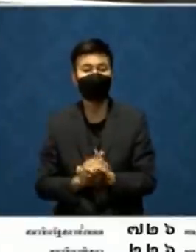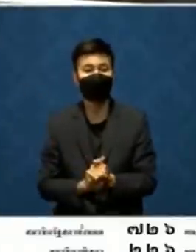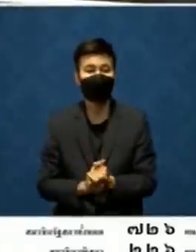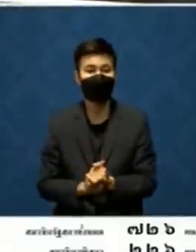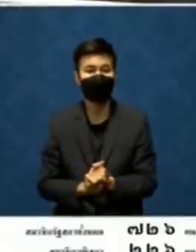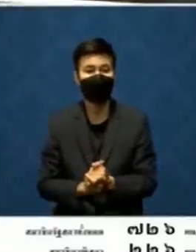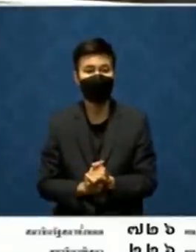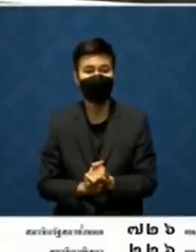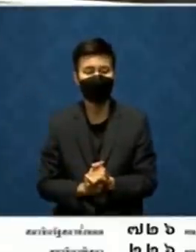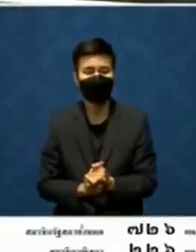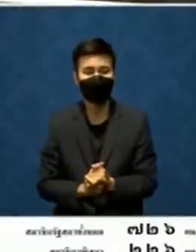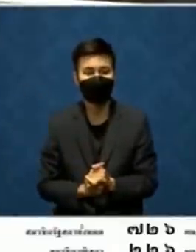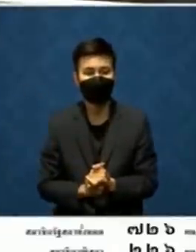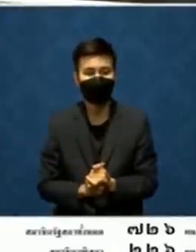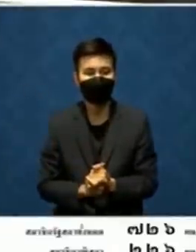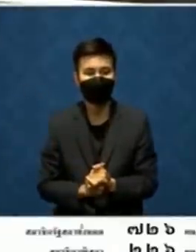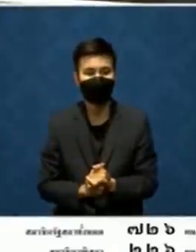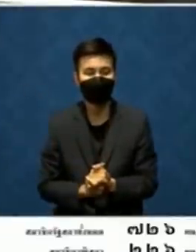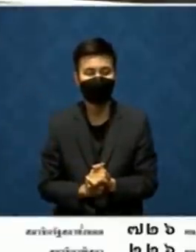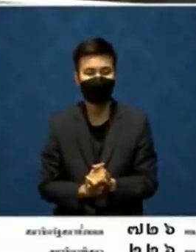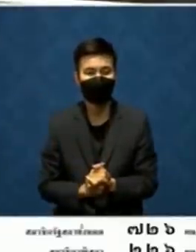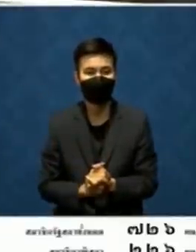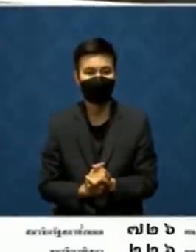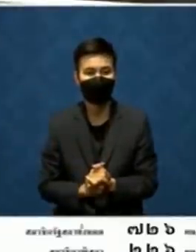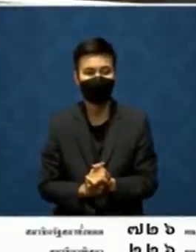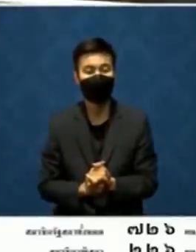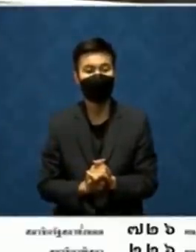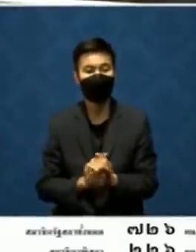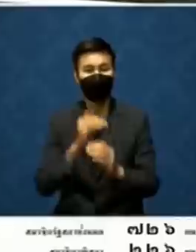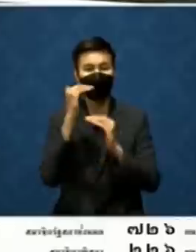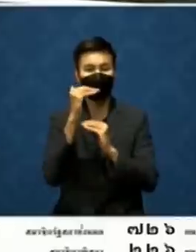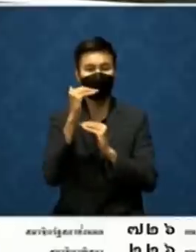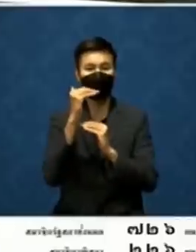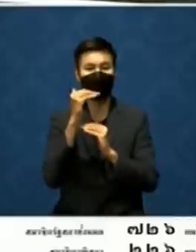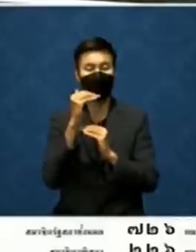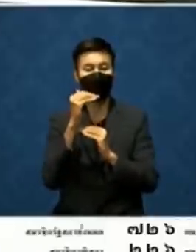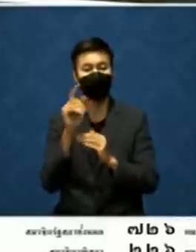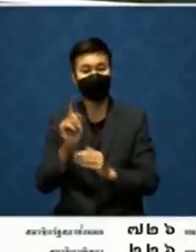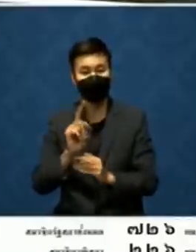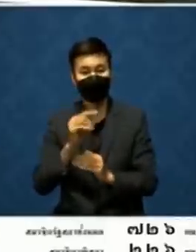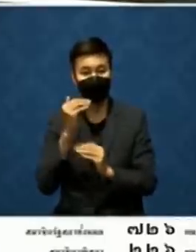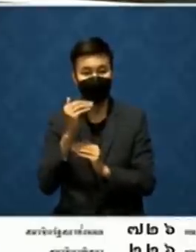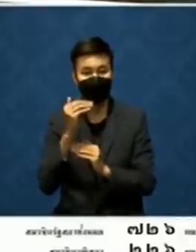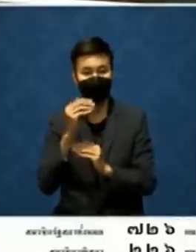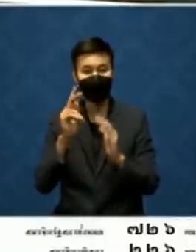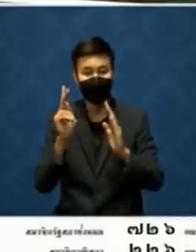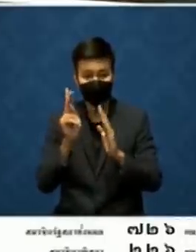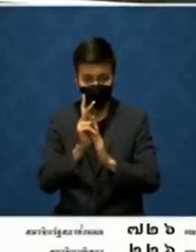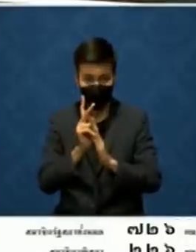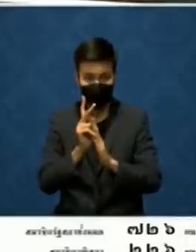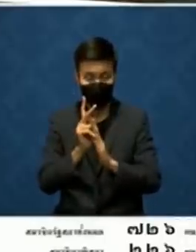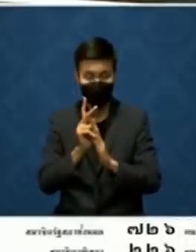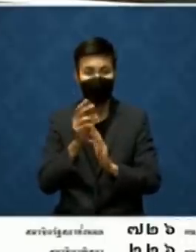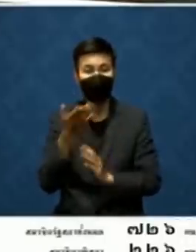เข้ามาแทรกแซงฝ่ายนิติบัญญัติถ้าก่อนหน้ามีการพูดถึงเผด็จการรัฐสภาถ้าบริหารส่ง